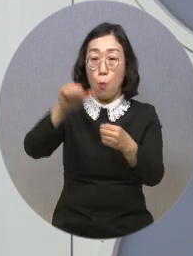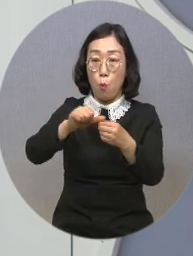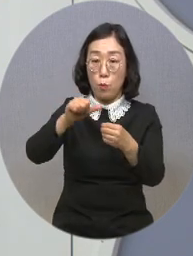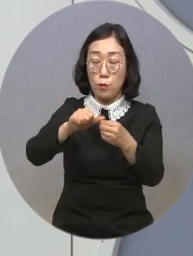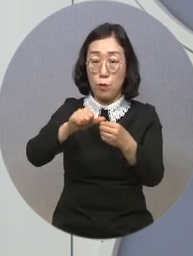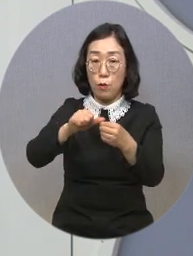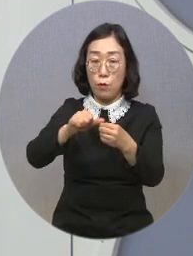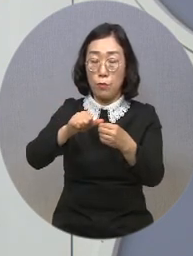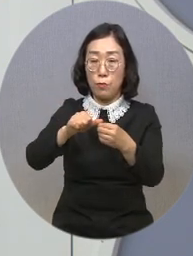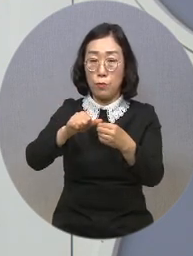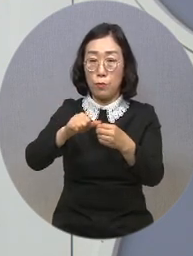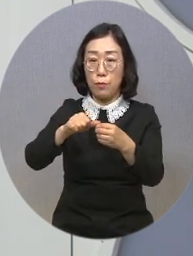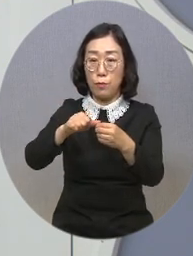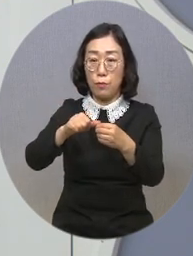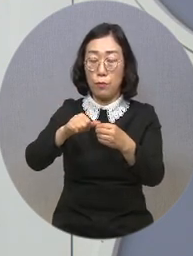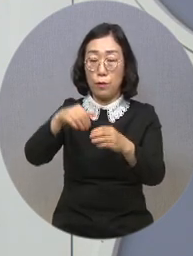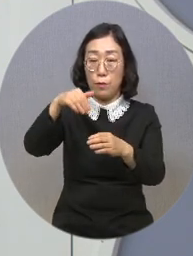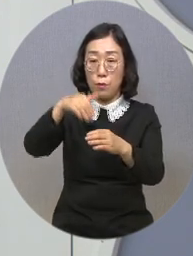그 고지에서